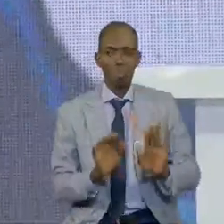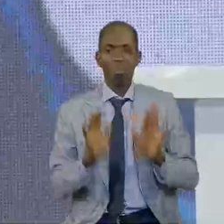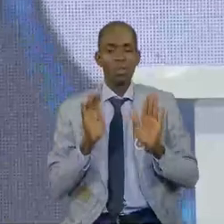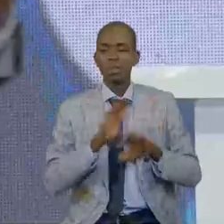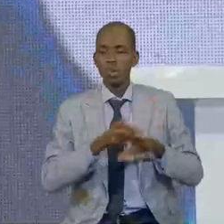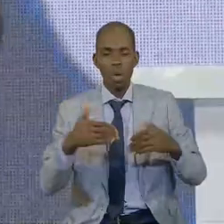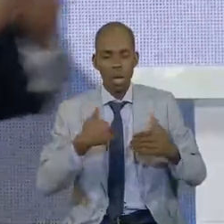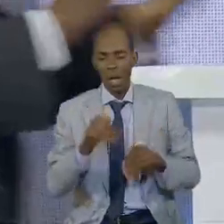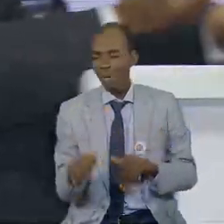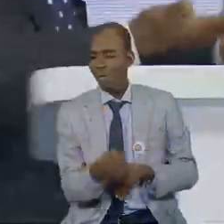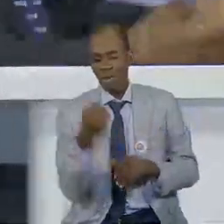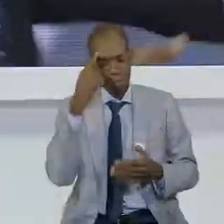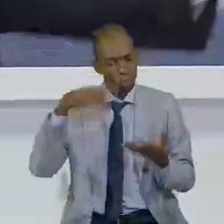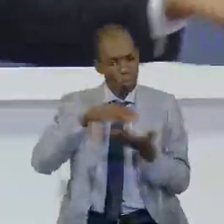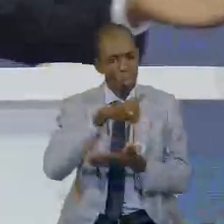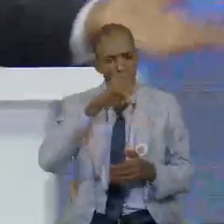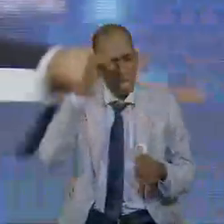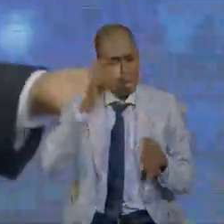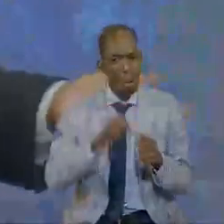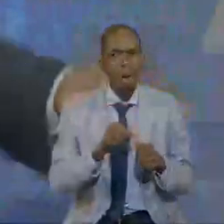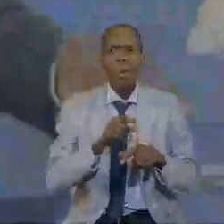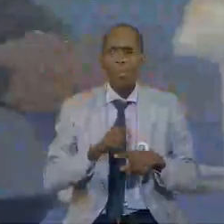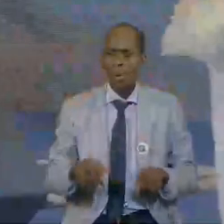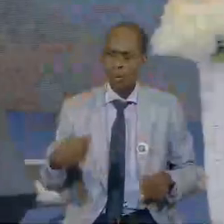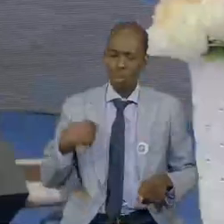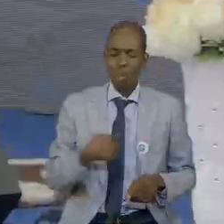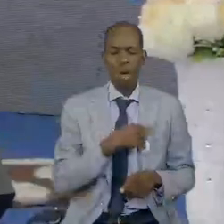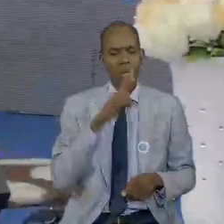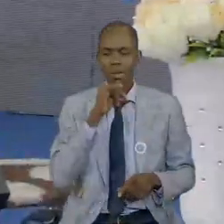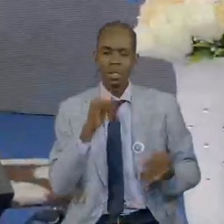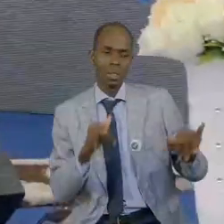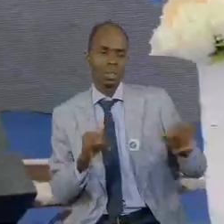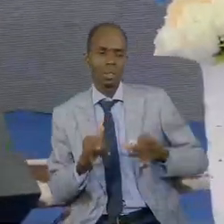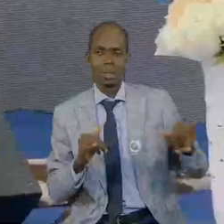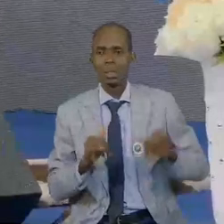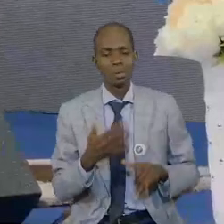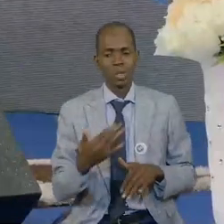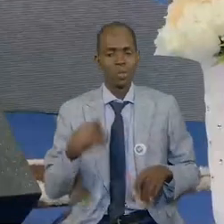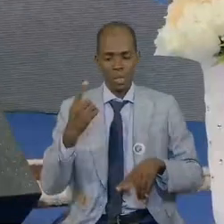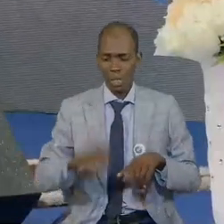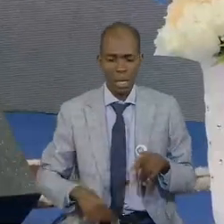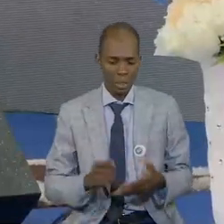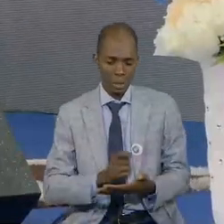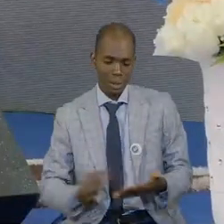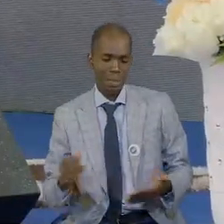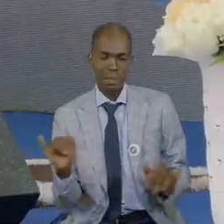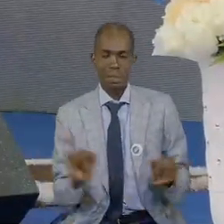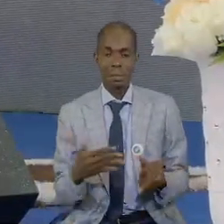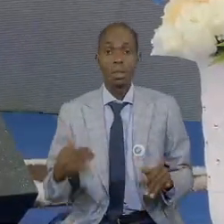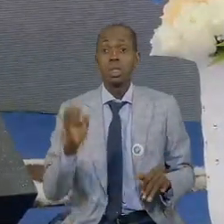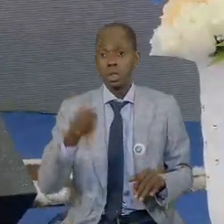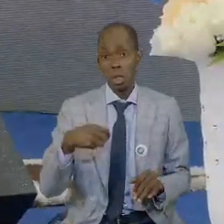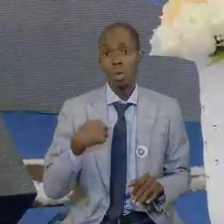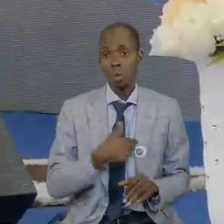confusion, they remembered we have, we know the same thing, we can write the same thing, we can even teach that fellow the same thing,